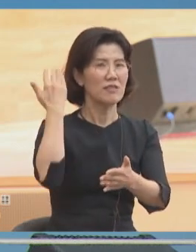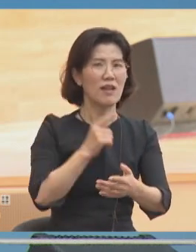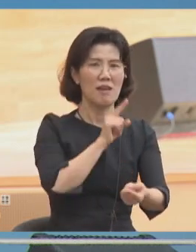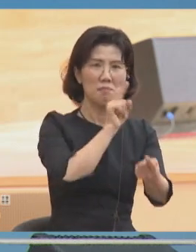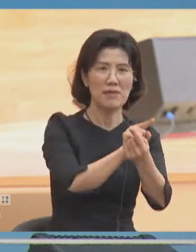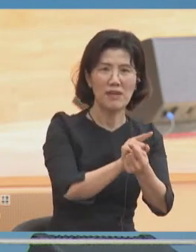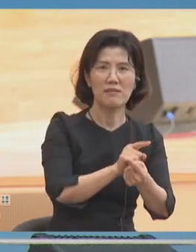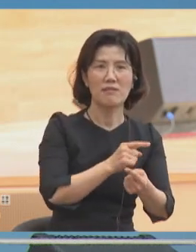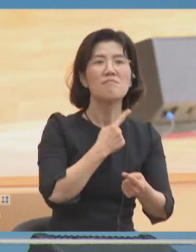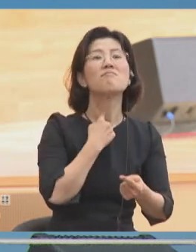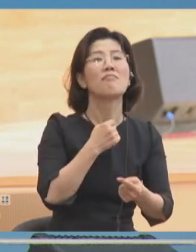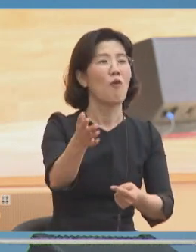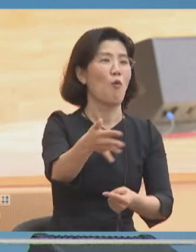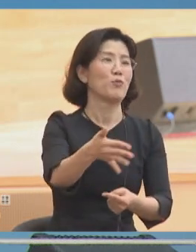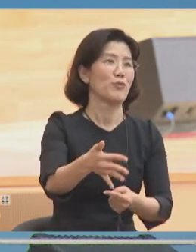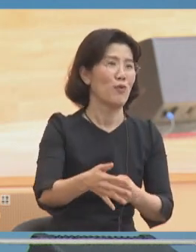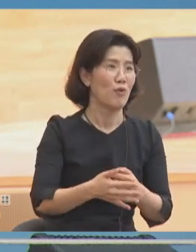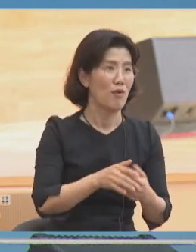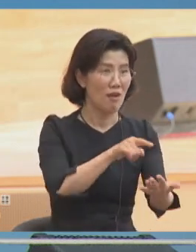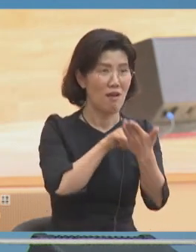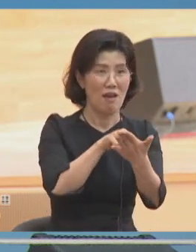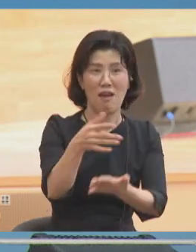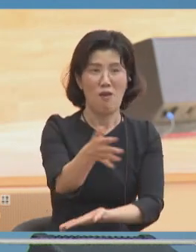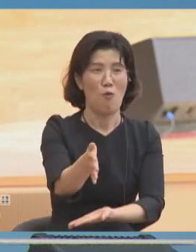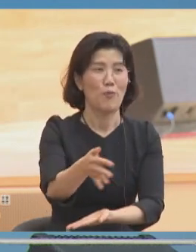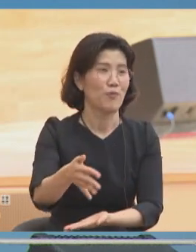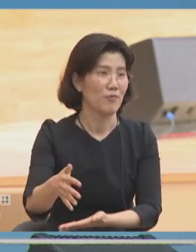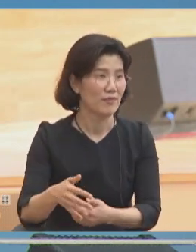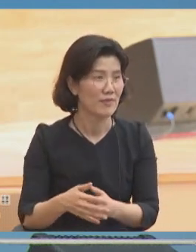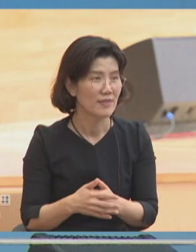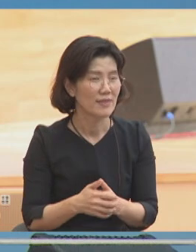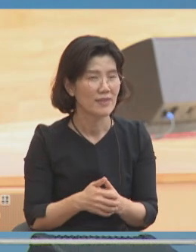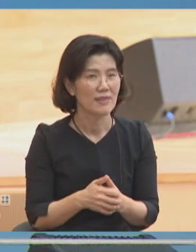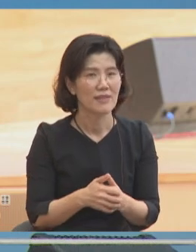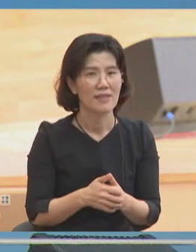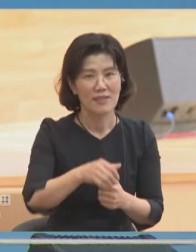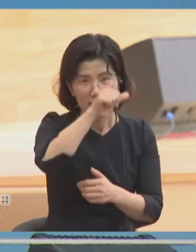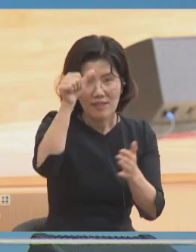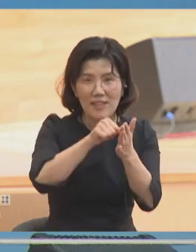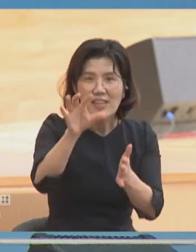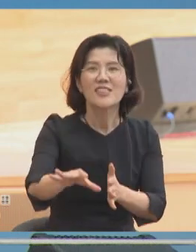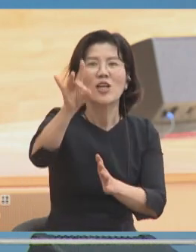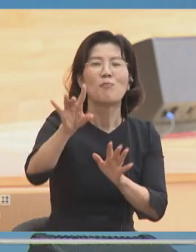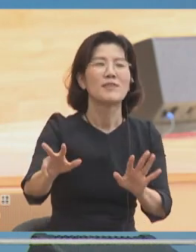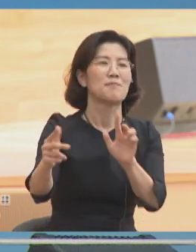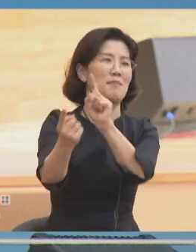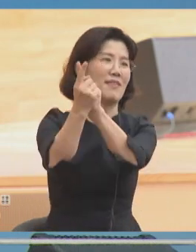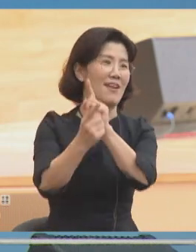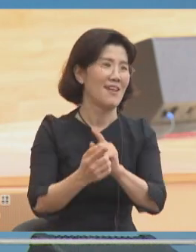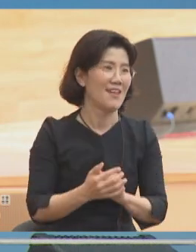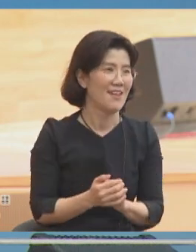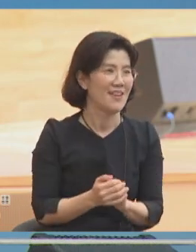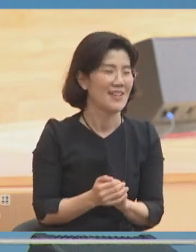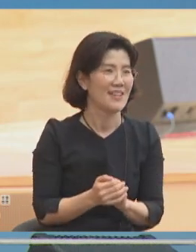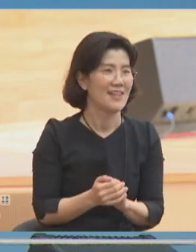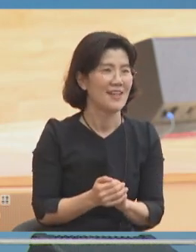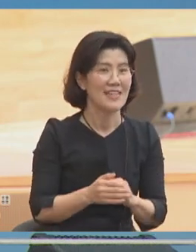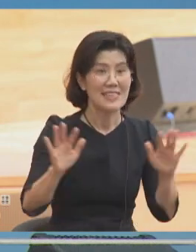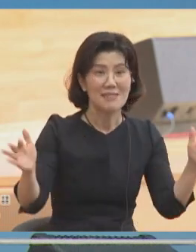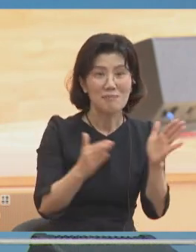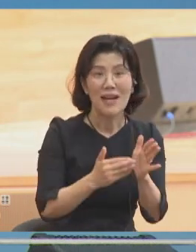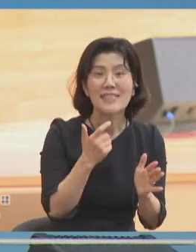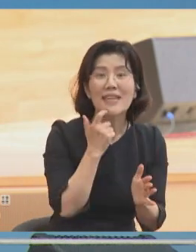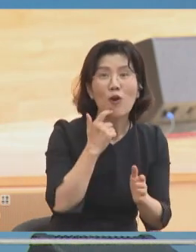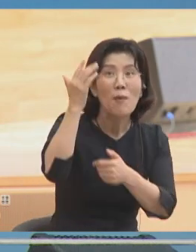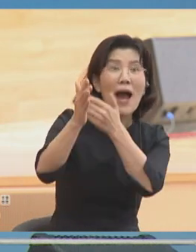받았다거나 이런 것에 대한 언급은 단 한 것도 없습니다 생 초입니다 지금이 지금까지 야곱에게